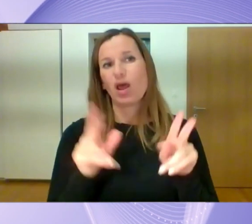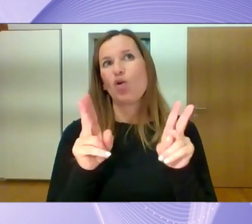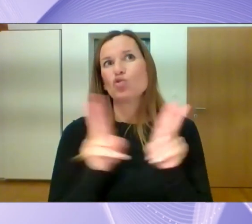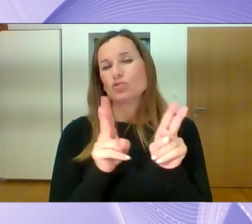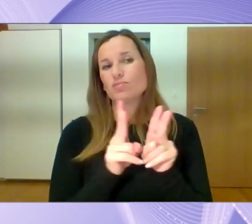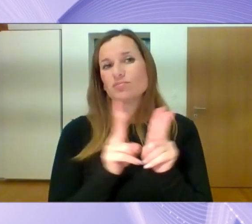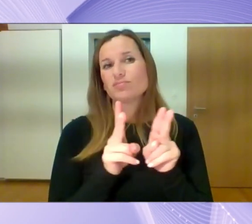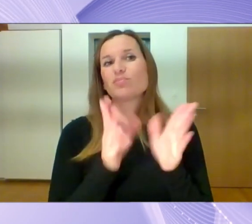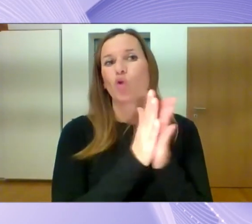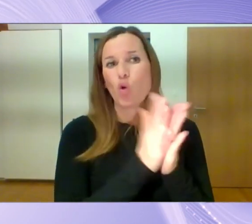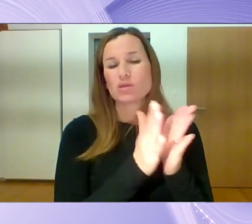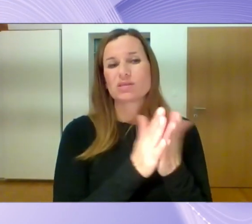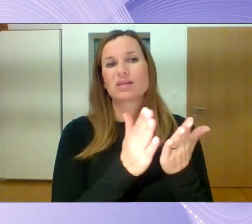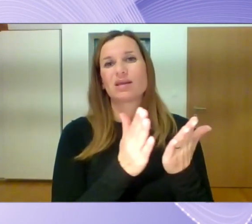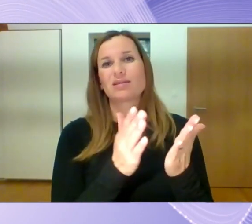spomnejo.